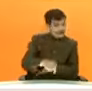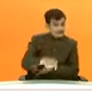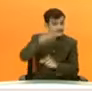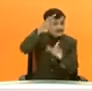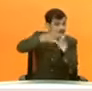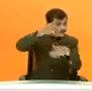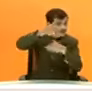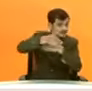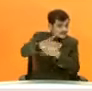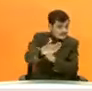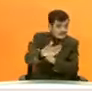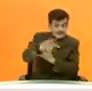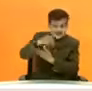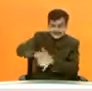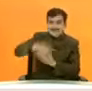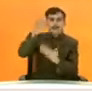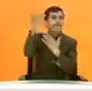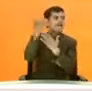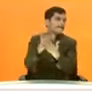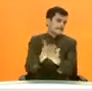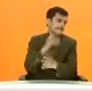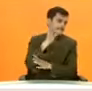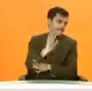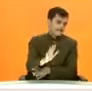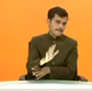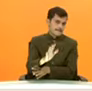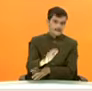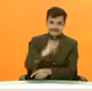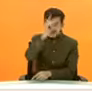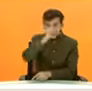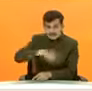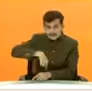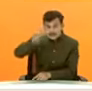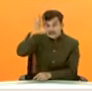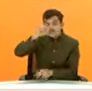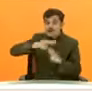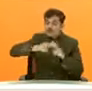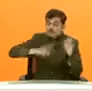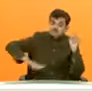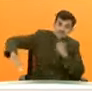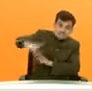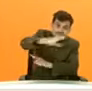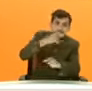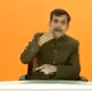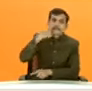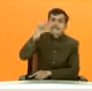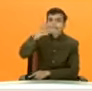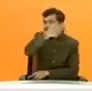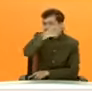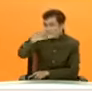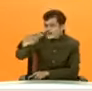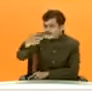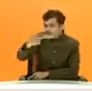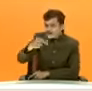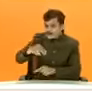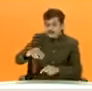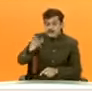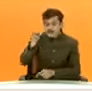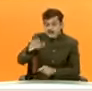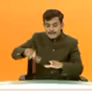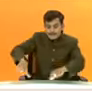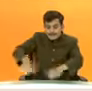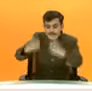में इस अभियान के तहत देश भर में मां के नाम पर